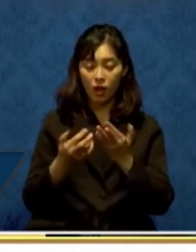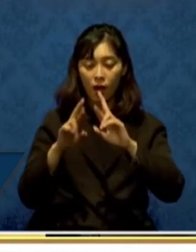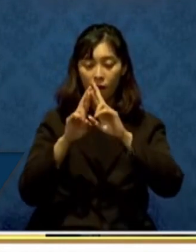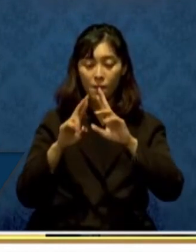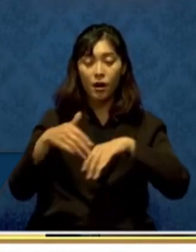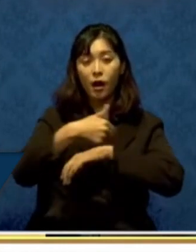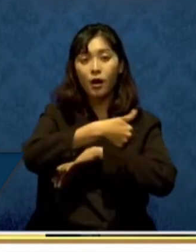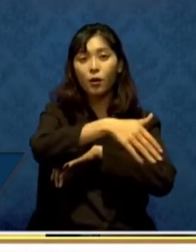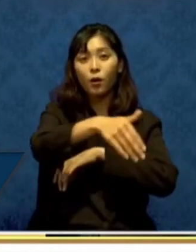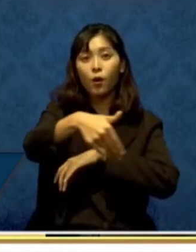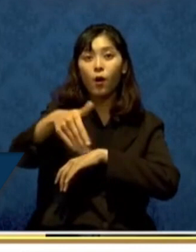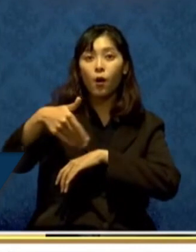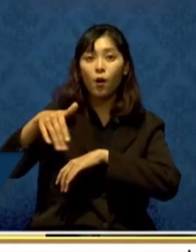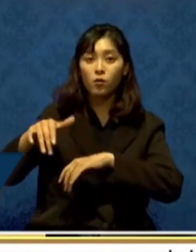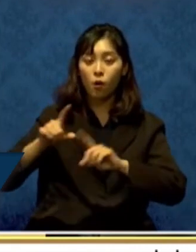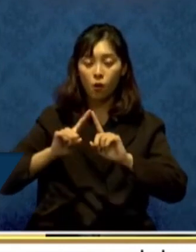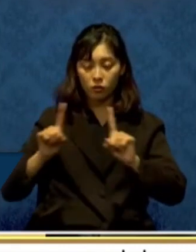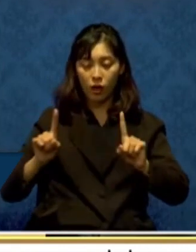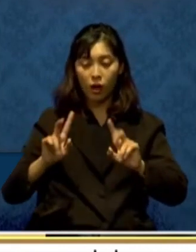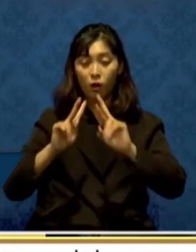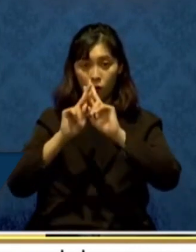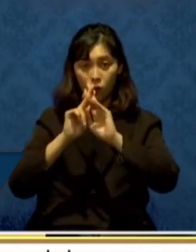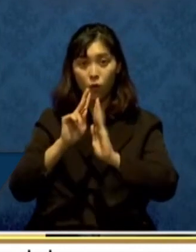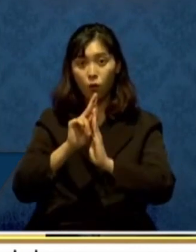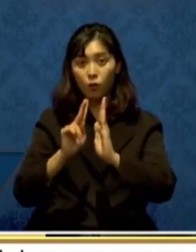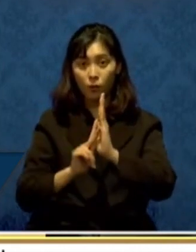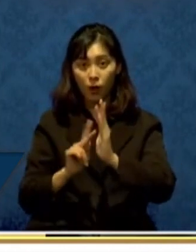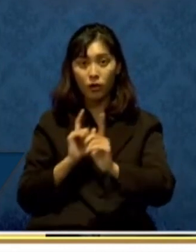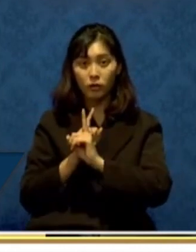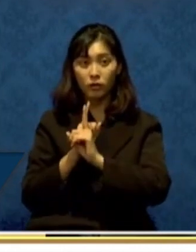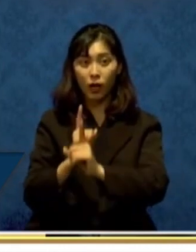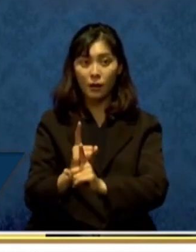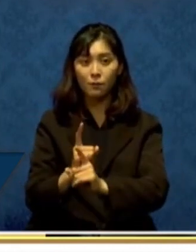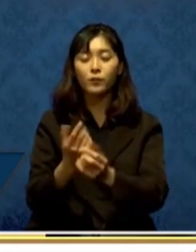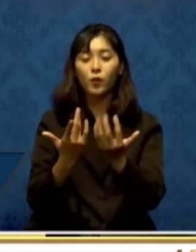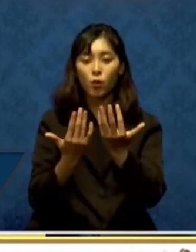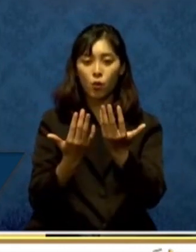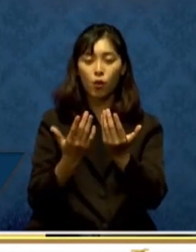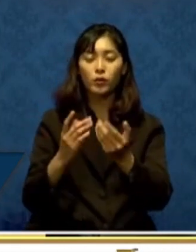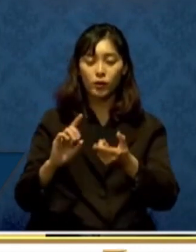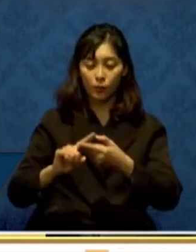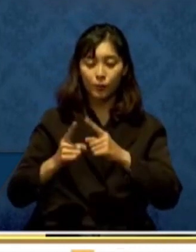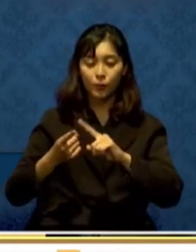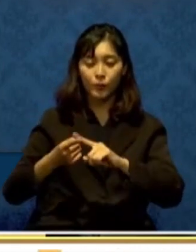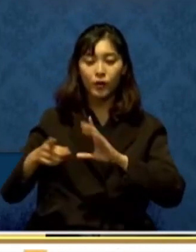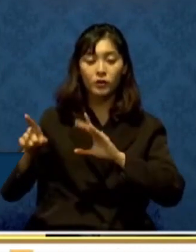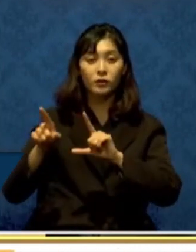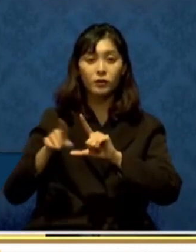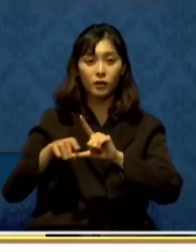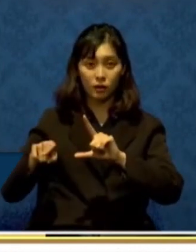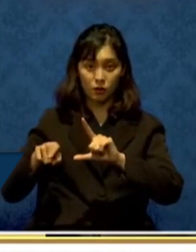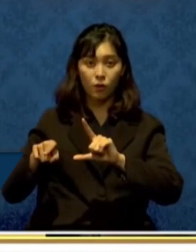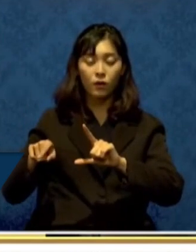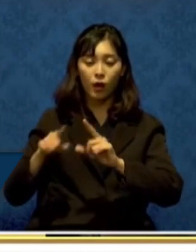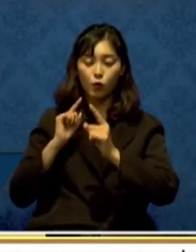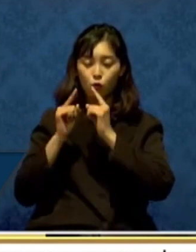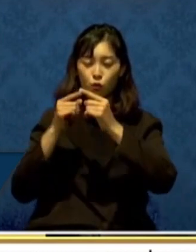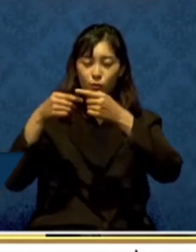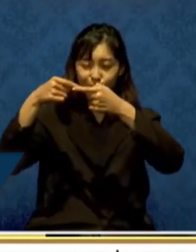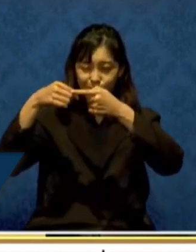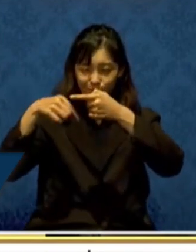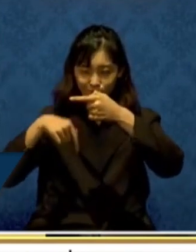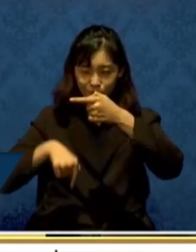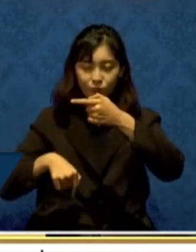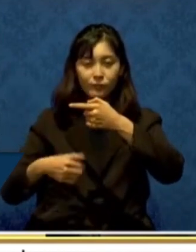แต่มีอำนาจบังคับใช้กฎหมายซึ่งเดี๋ยวจะมีเพื่อนสมาชิกจากพรรคก้าวไกลมาพูดประเด็นต่างๆอย่างละเอียดอีกที